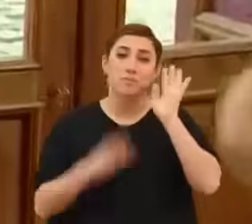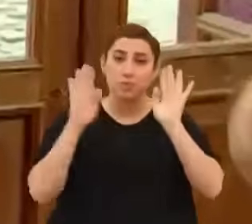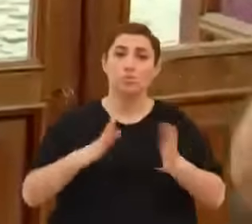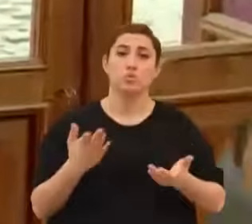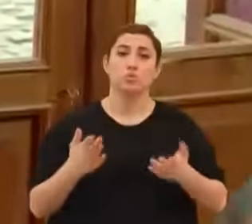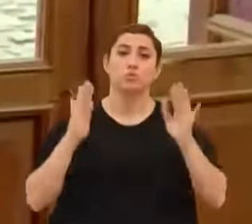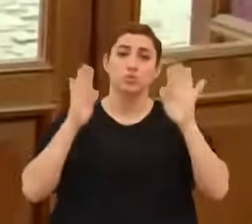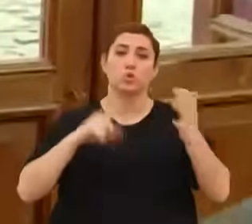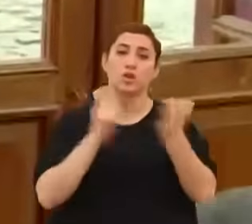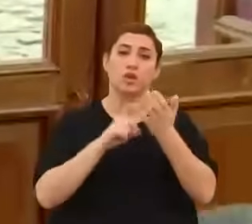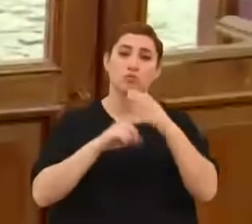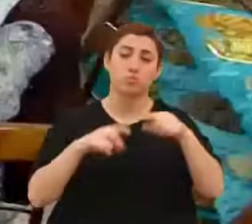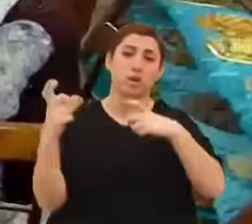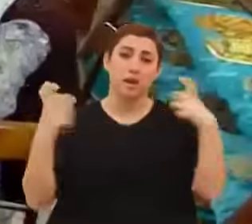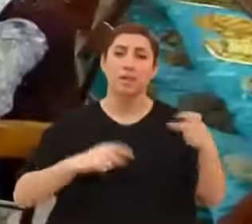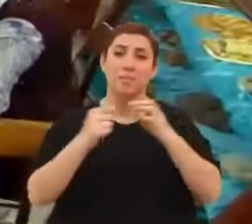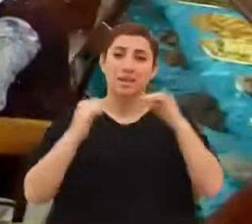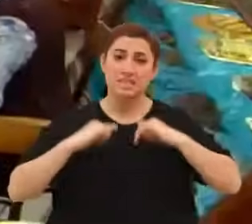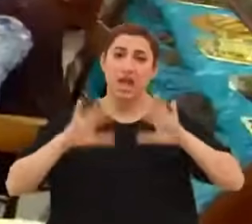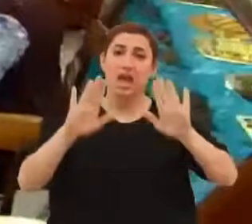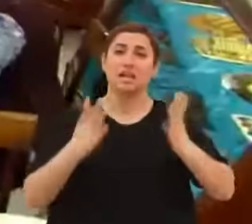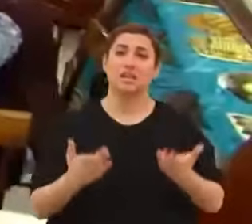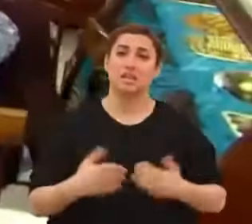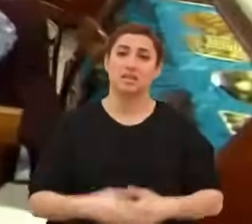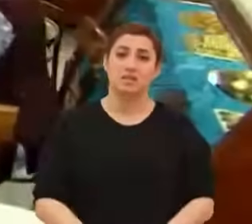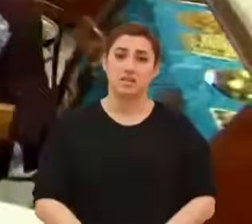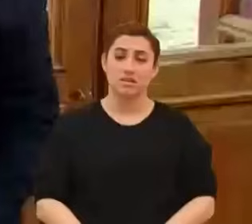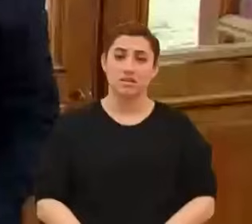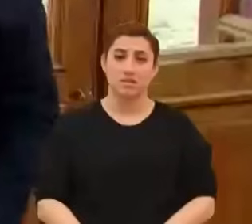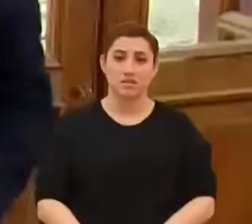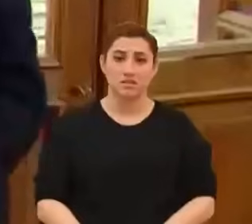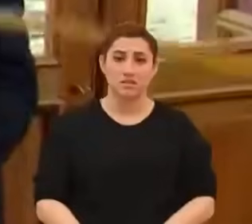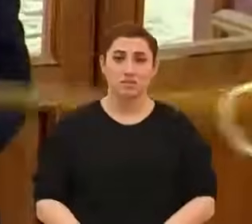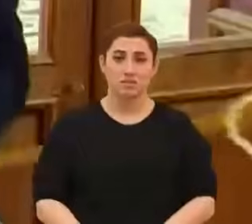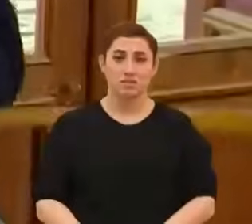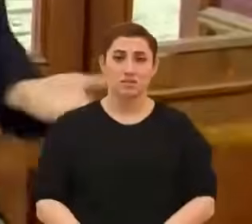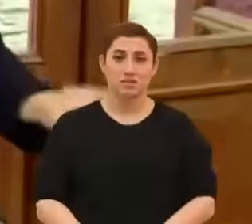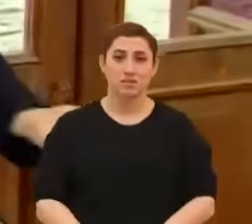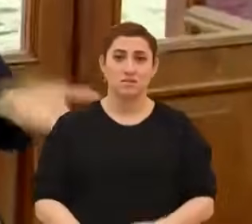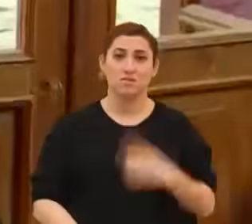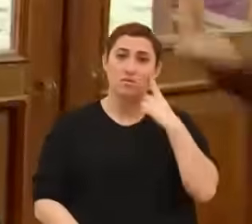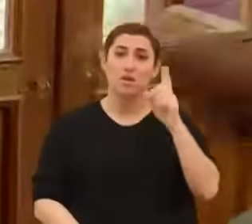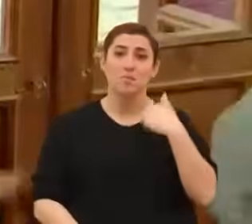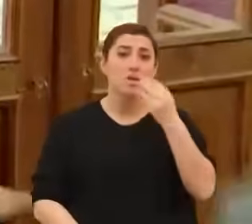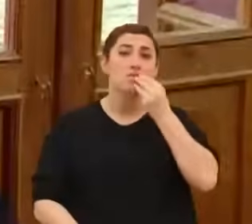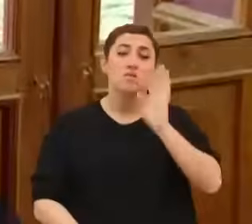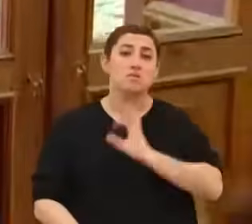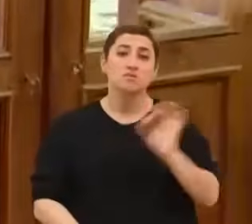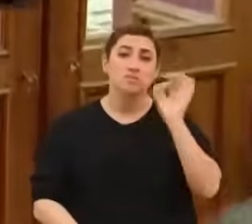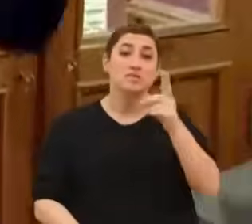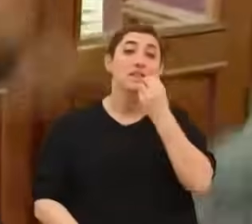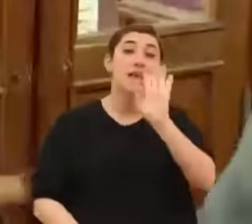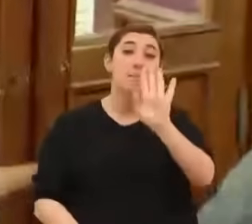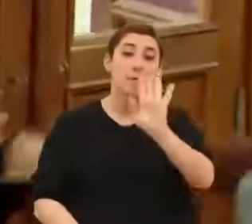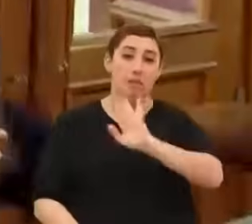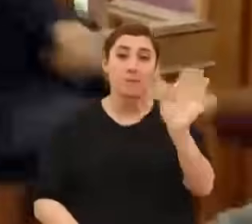Sokakta tavuğu buraya getirmişsin. Bekir sakin. Sakin Bekir. Tamam Valla size ikramdan ben yiyemedim. Sen yeme,